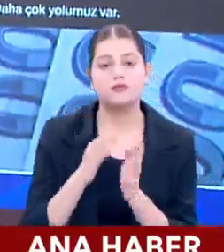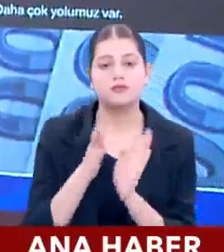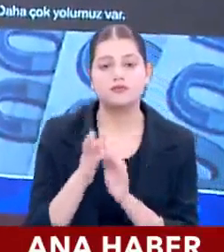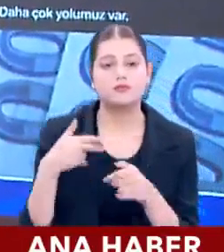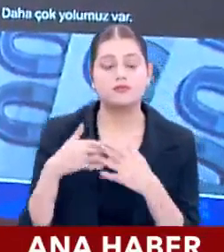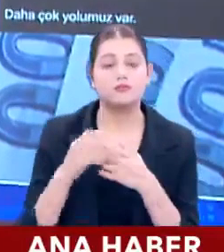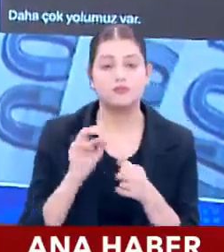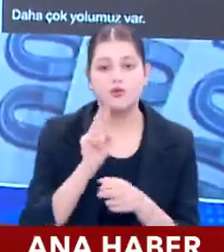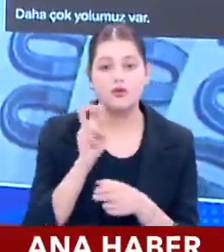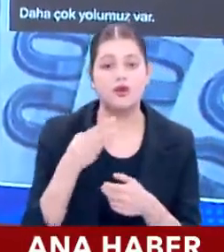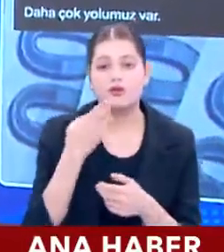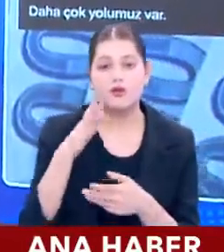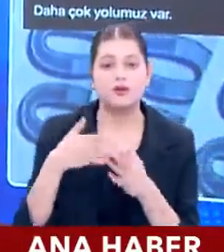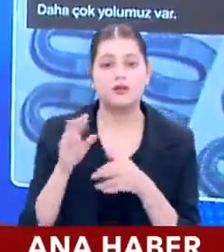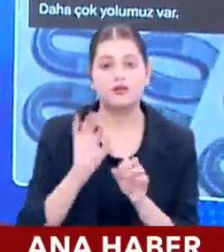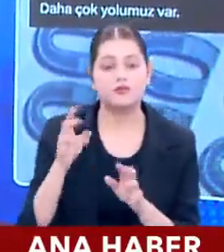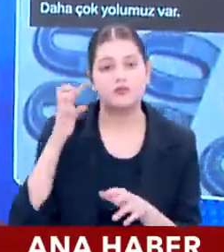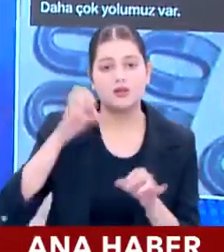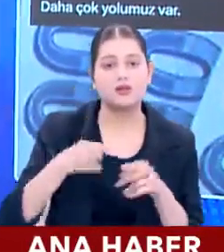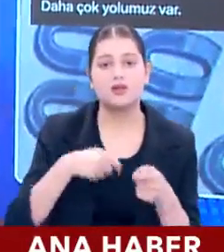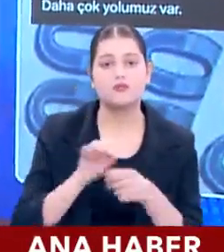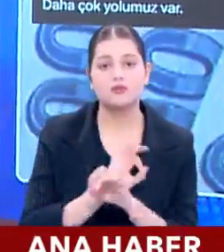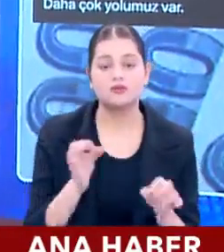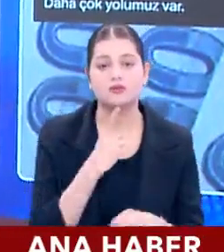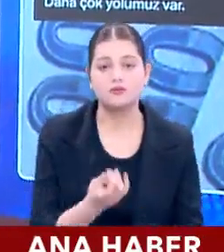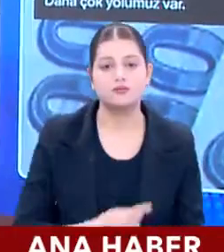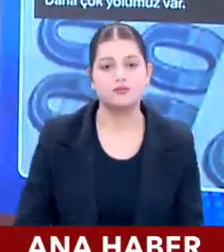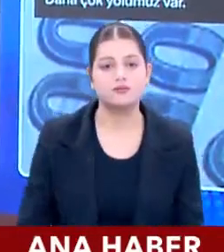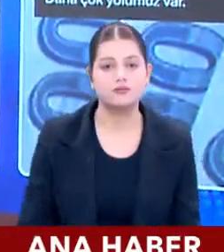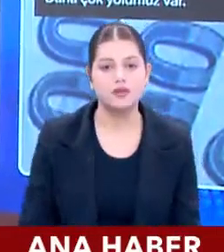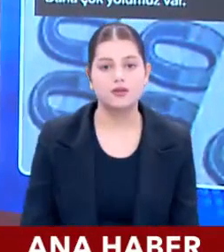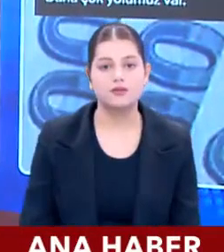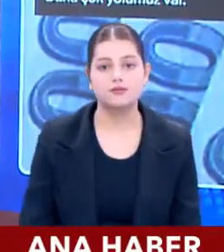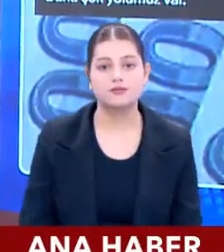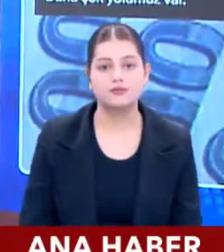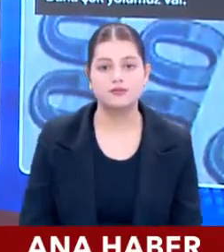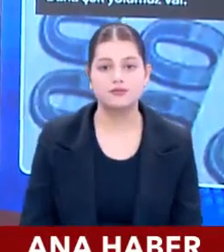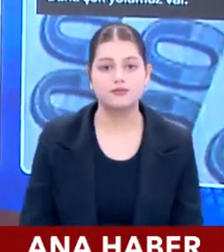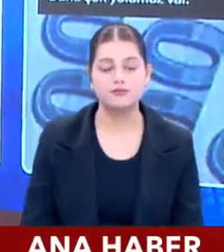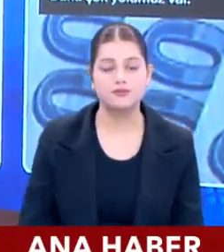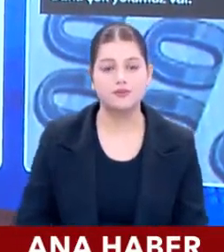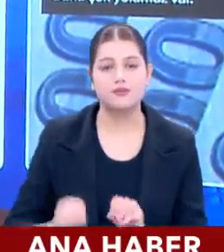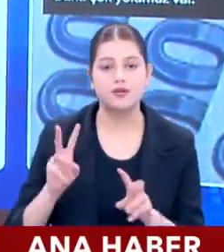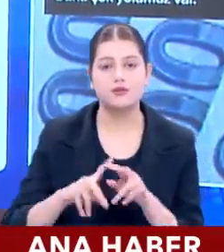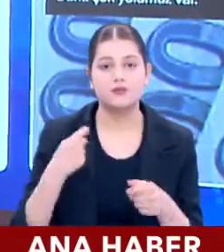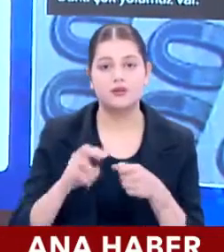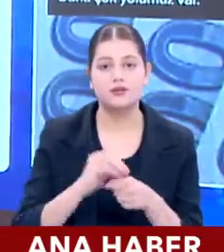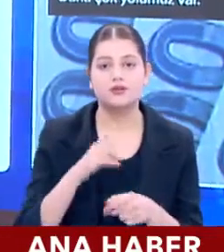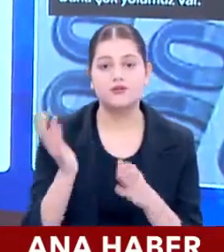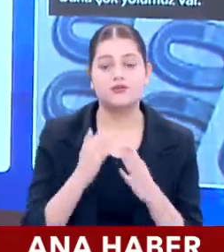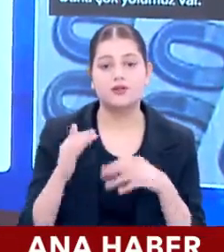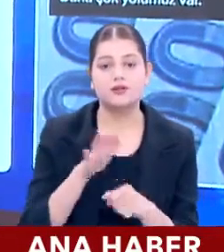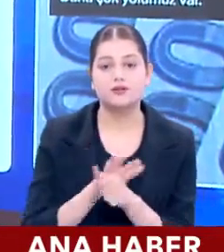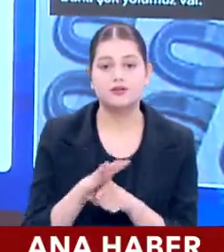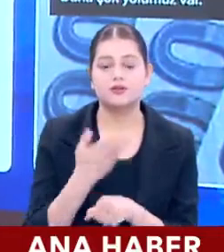hedefimiz yok dedi yani Kuleli bir plan yapmıyoruz bizde dedi Öyle bir planın üstüne bir hedefimiz yok yani bıraktı Merkez Bankası çok fazla